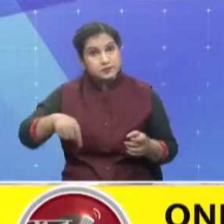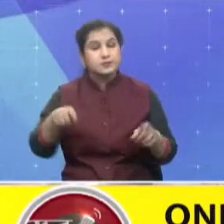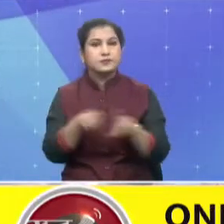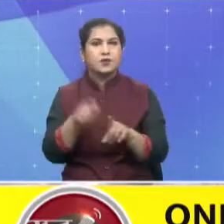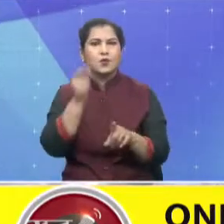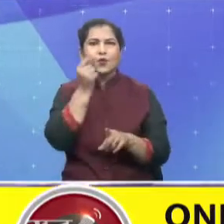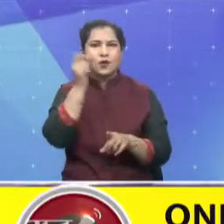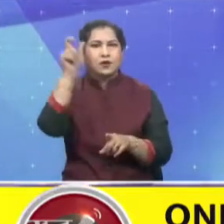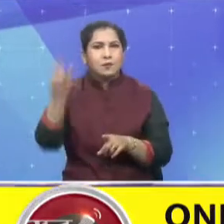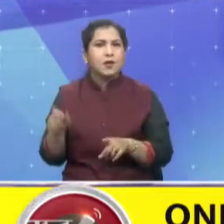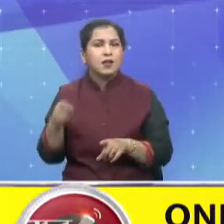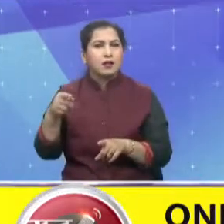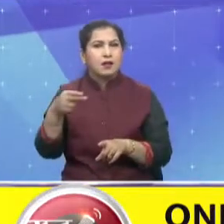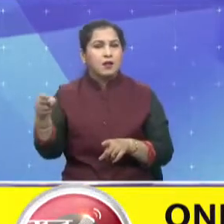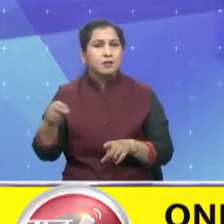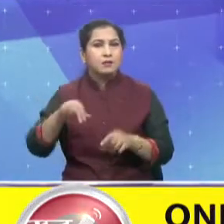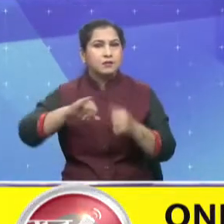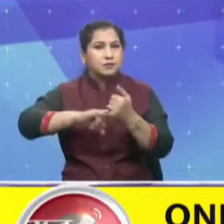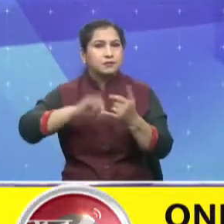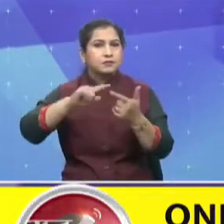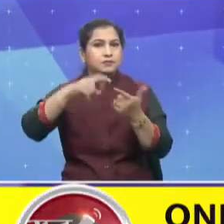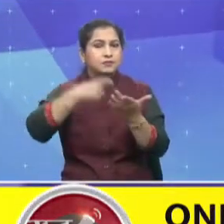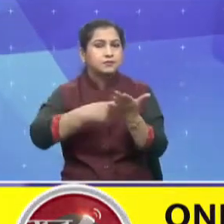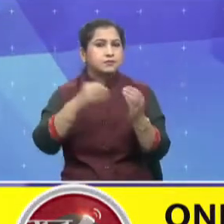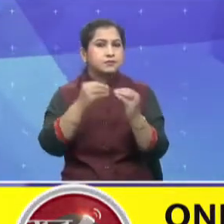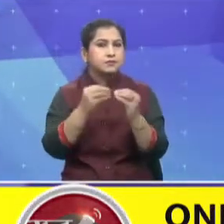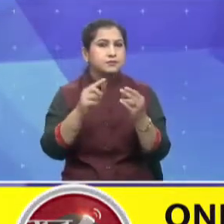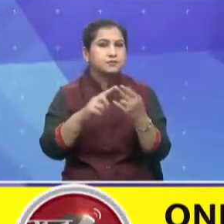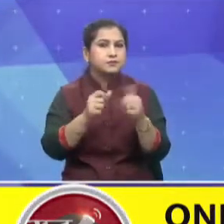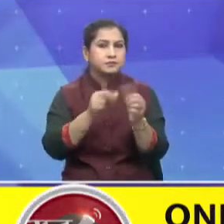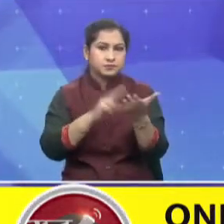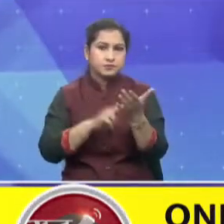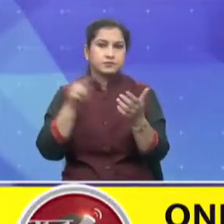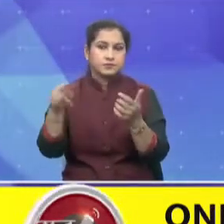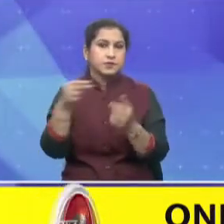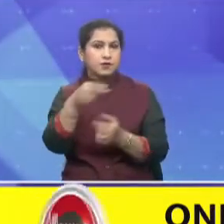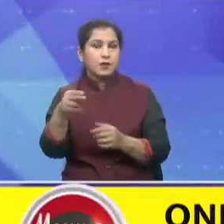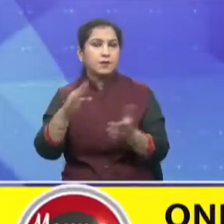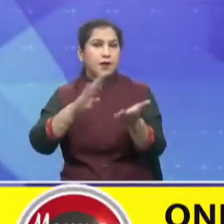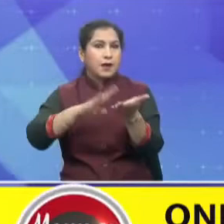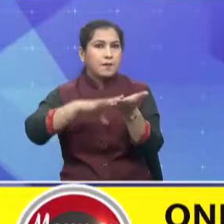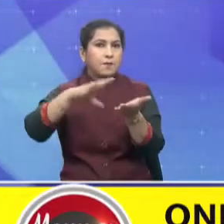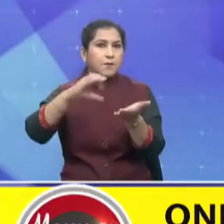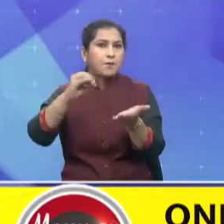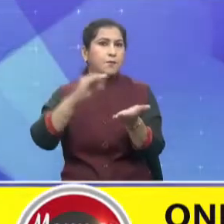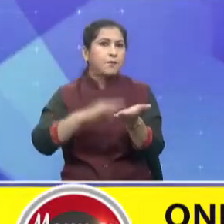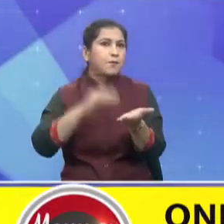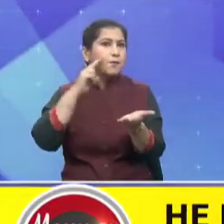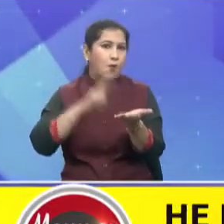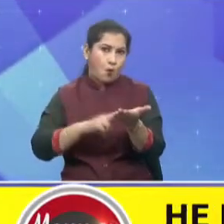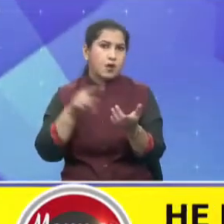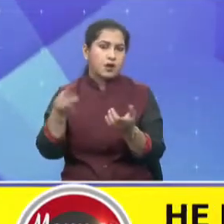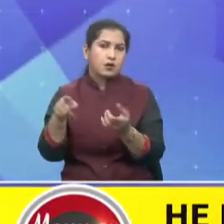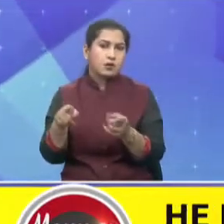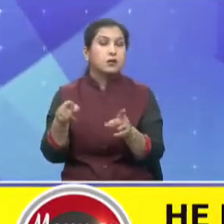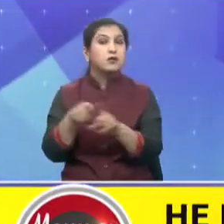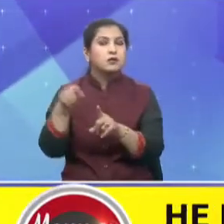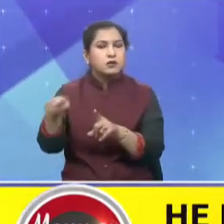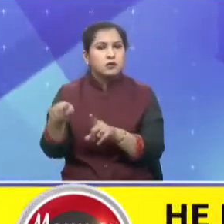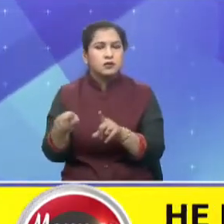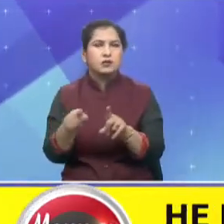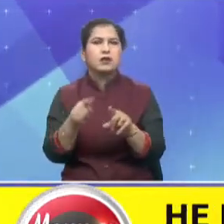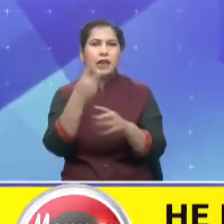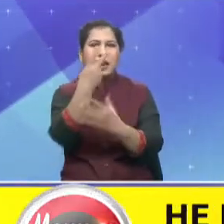एक व्यक्ति हैं सर्बियन स्कॉलर डॉक्टर मोमिर निकिच। इन्होंने एक